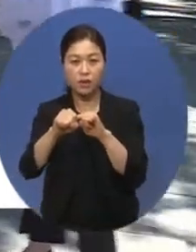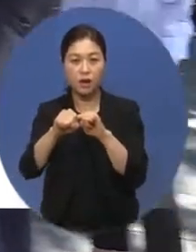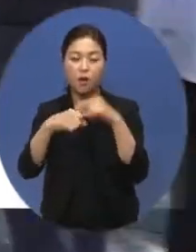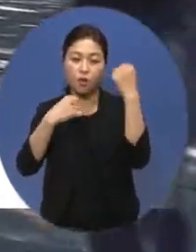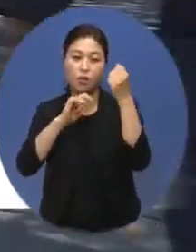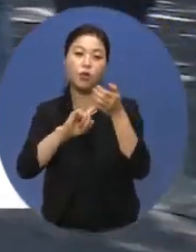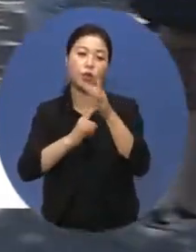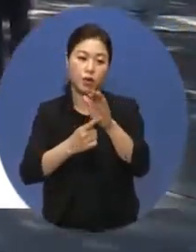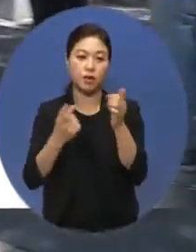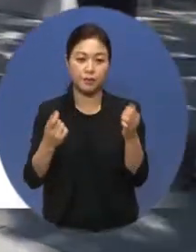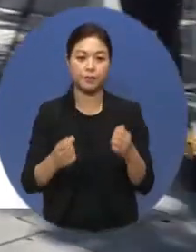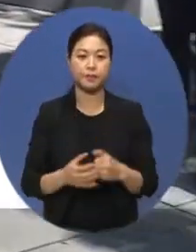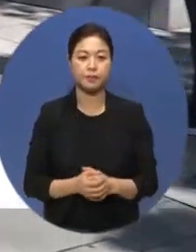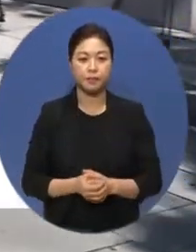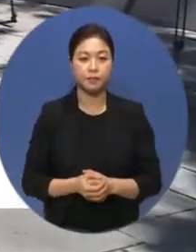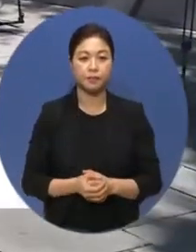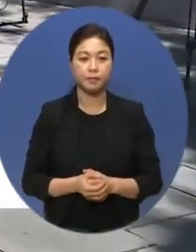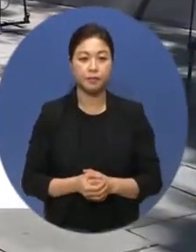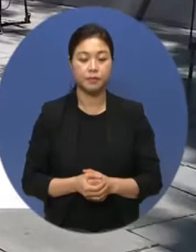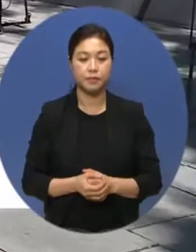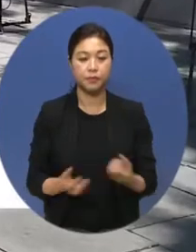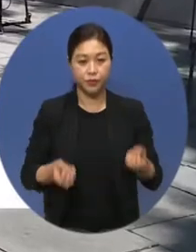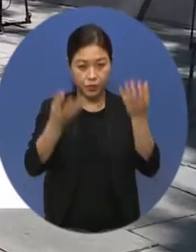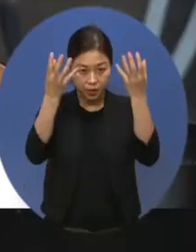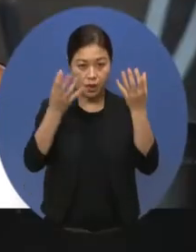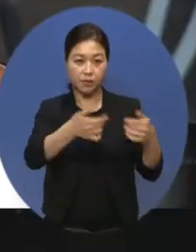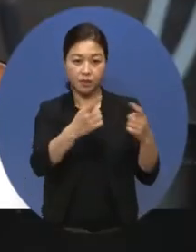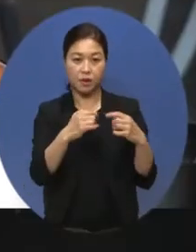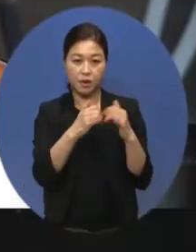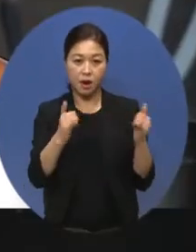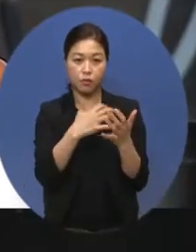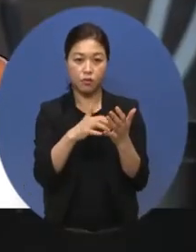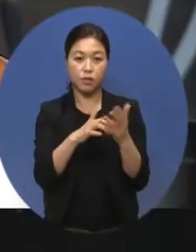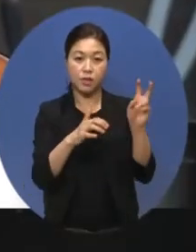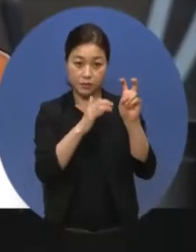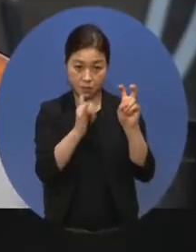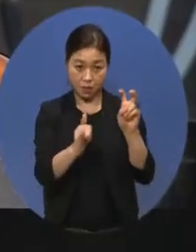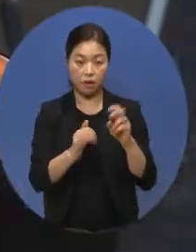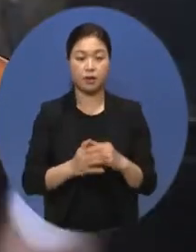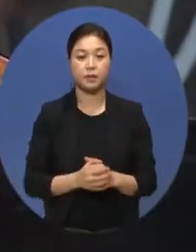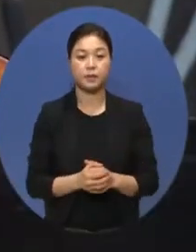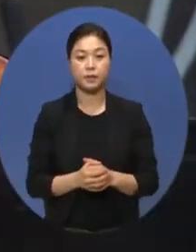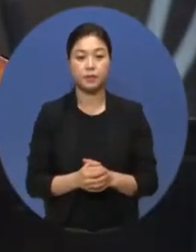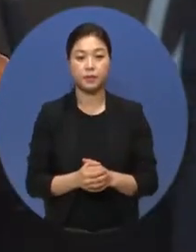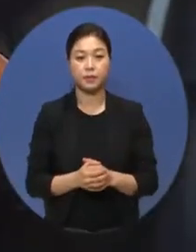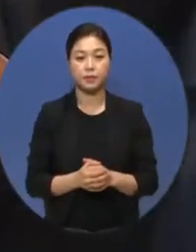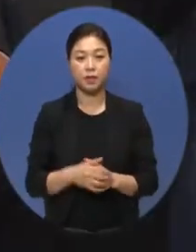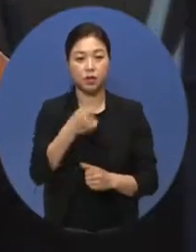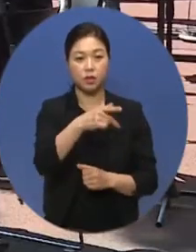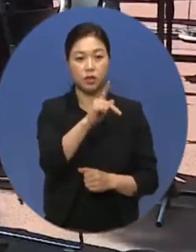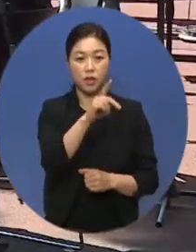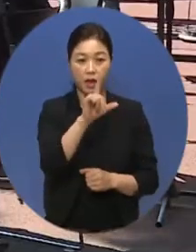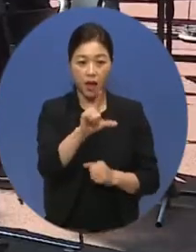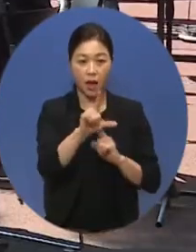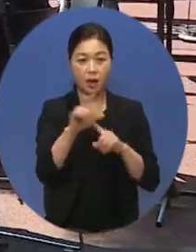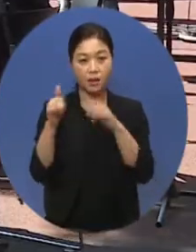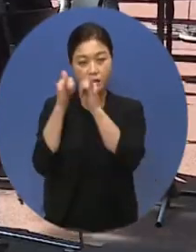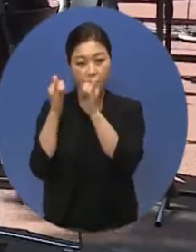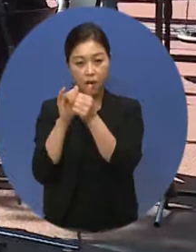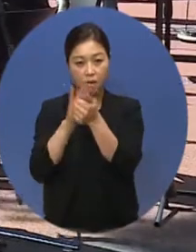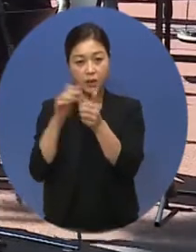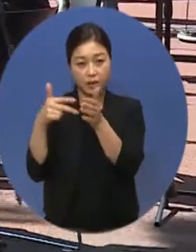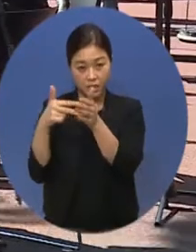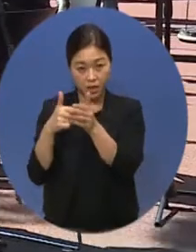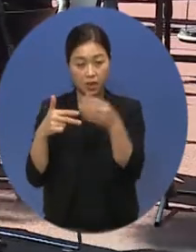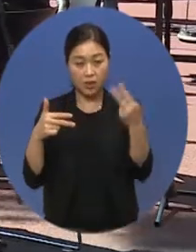공연입니다. 축제는 총 20여 명의 장애 예술인들이 출연했으며 GKL 사회공헌재단